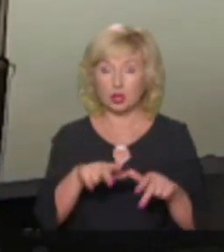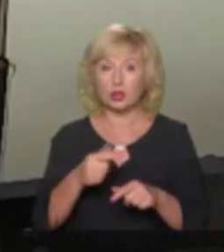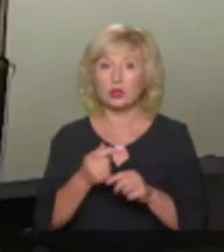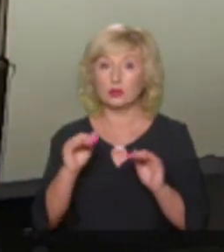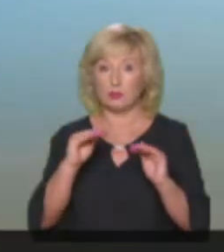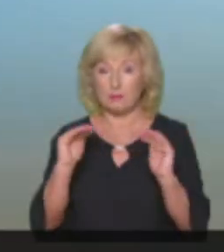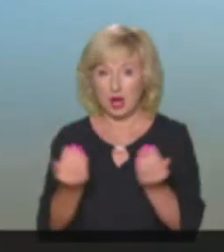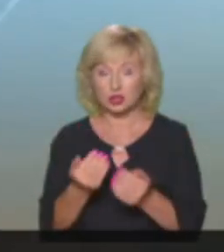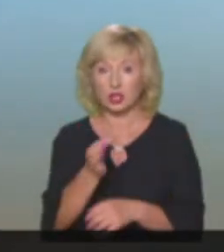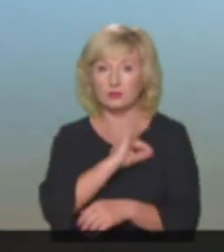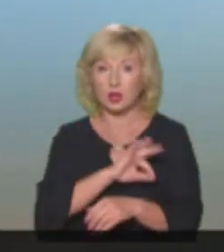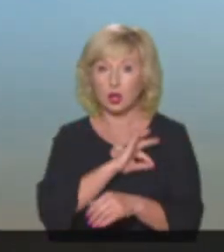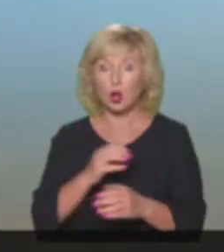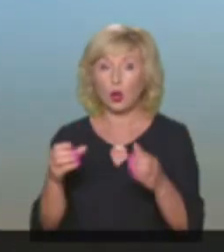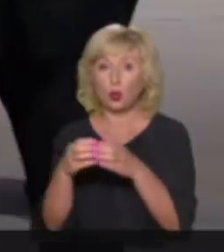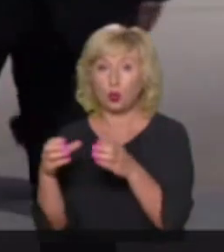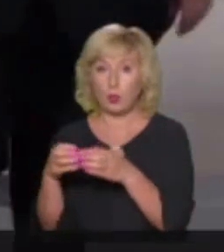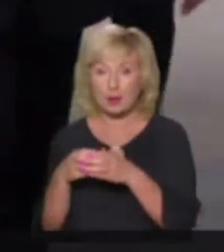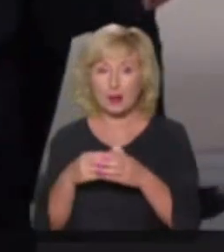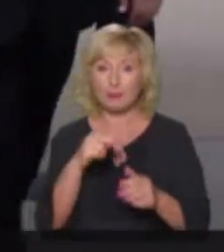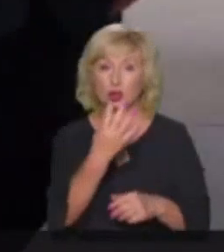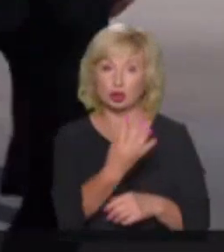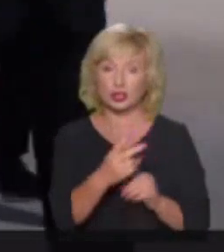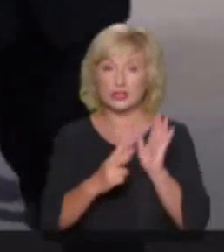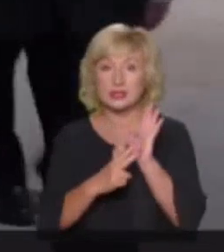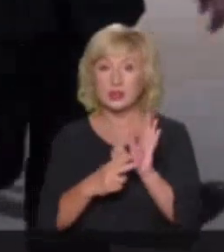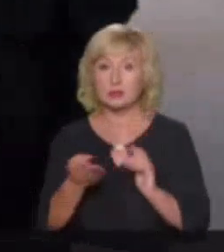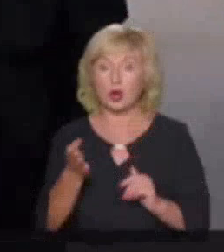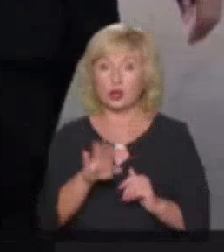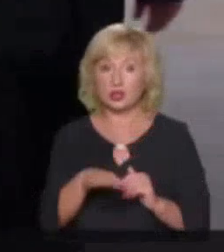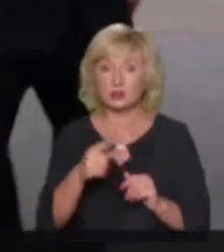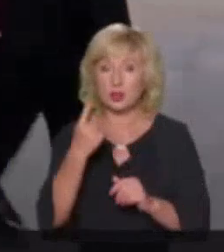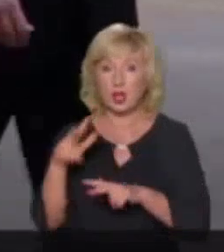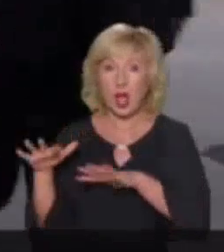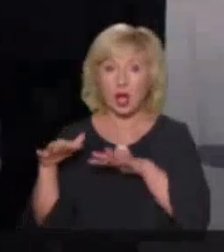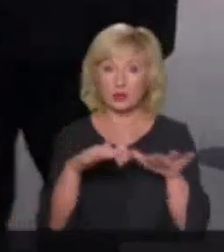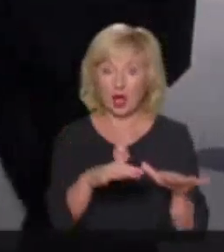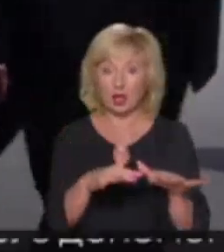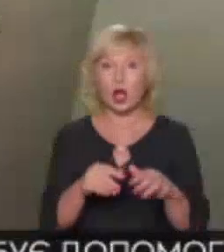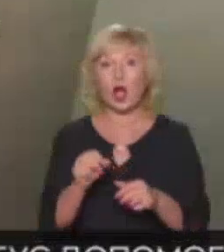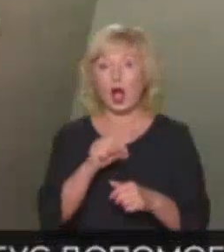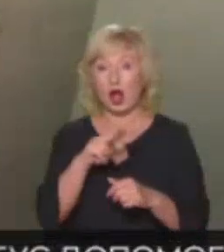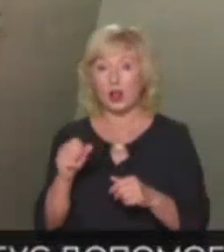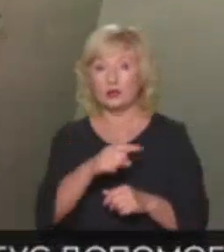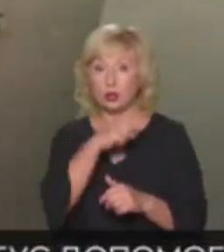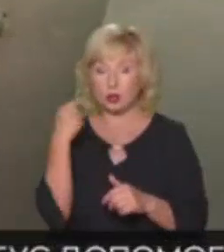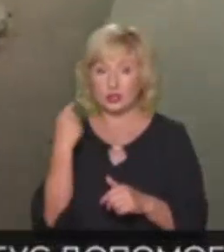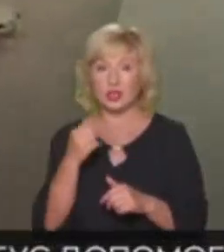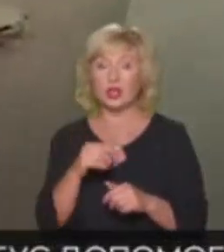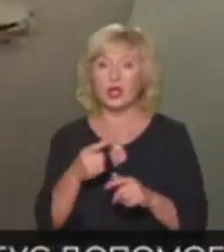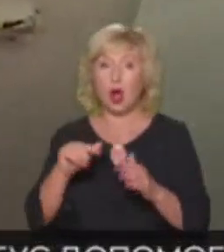менше. Використовує їх групами він по 4-7 одиниць під час однієї атаки. Але в Російській Федерації очікують